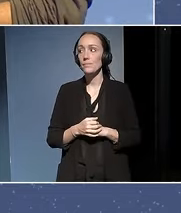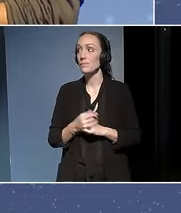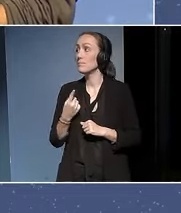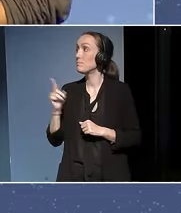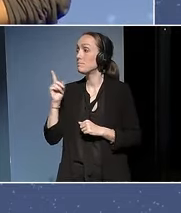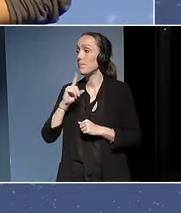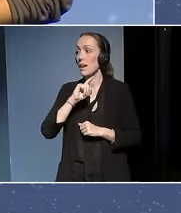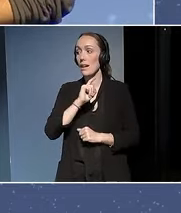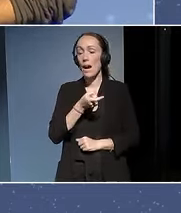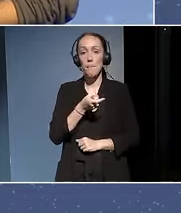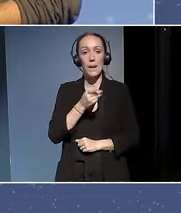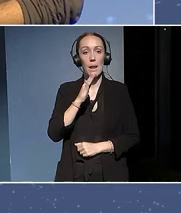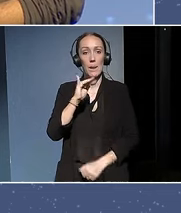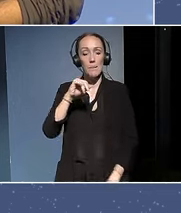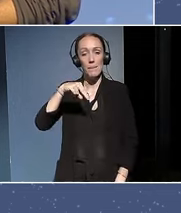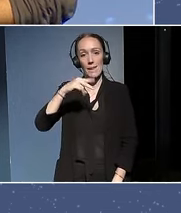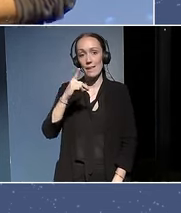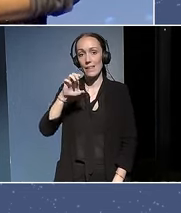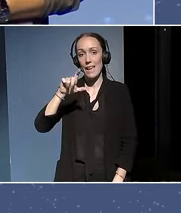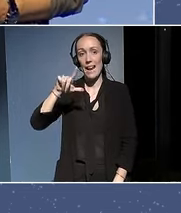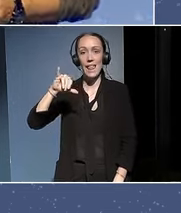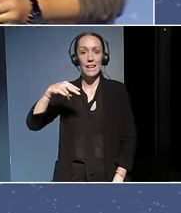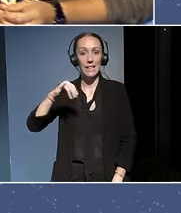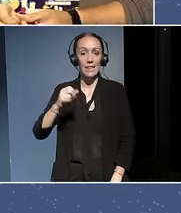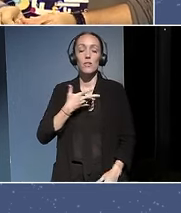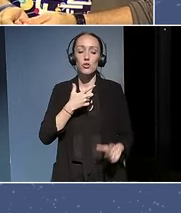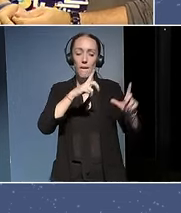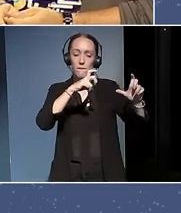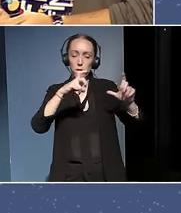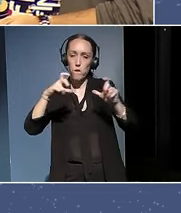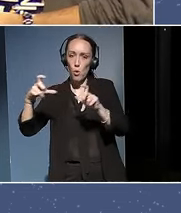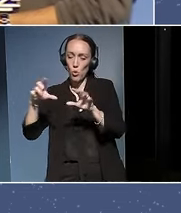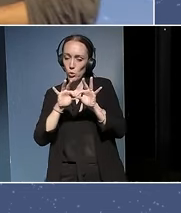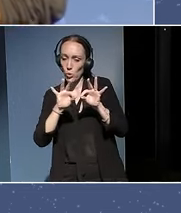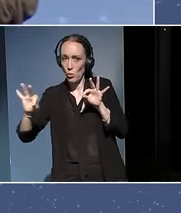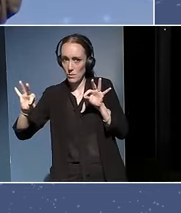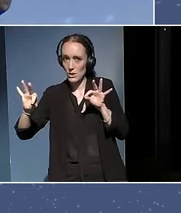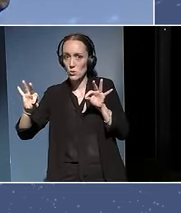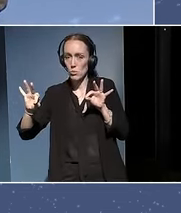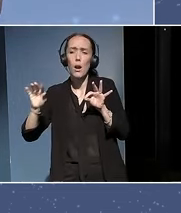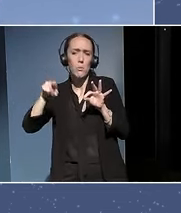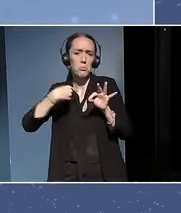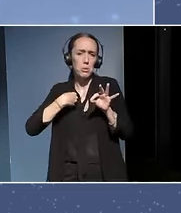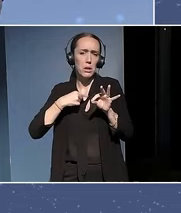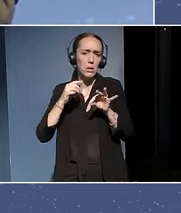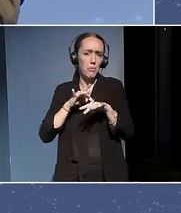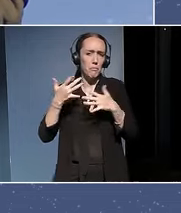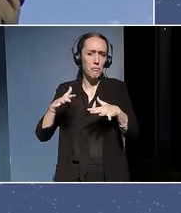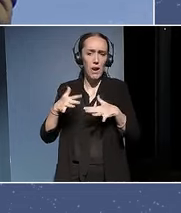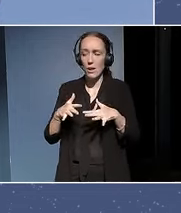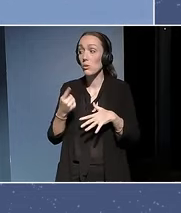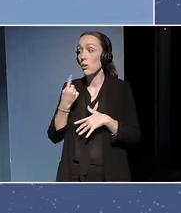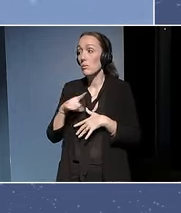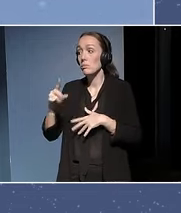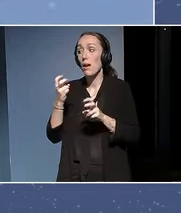vediamo Gabriele bindellini che sta facendo le fotogramm in parte ne ho fatte alcune anch'io questa è la vertebra una delle prime